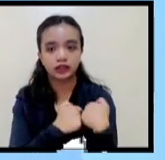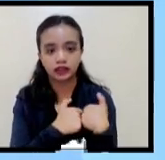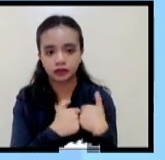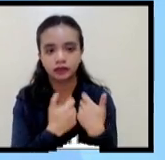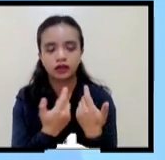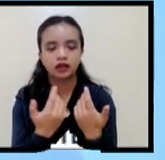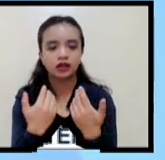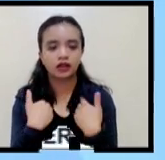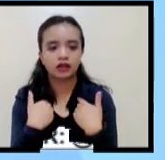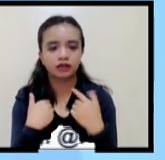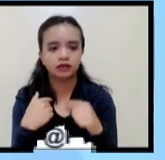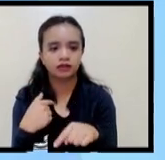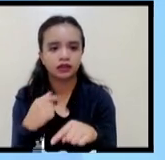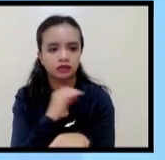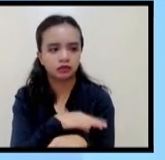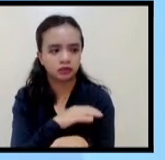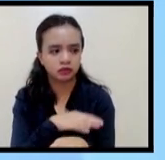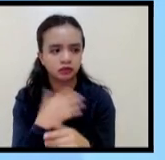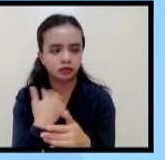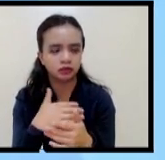earning this much. So, parang sabi ko,